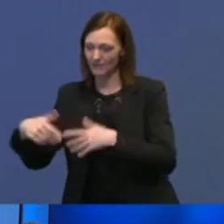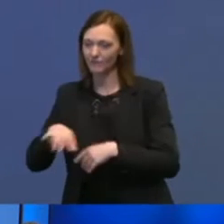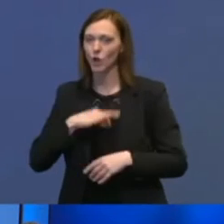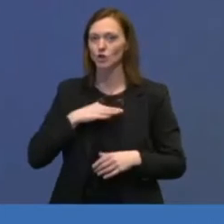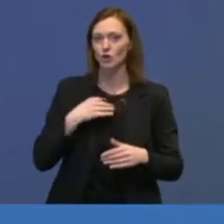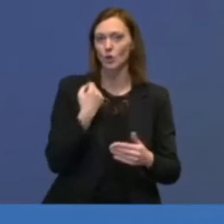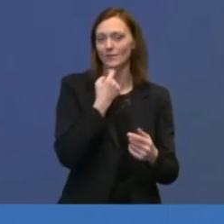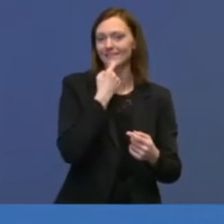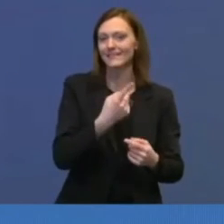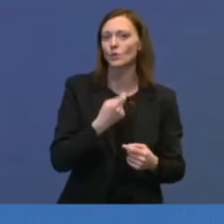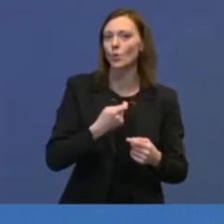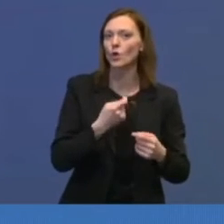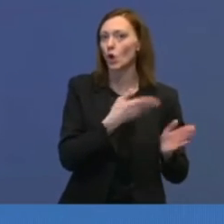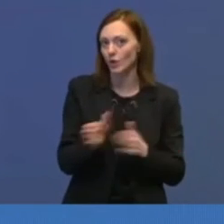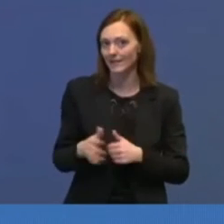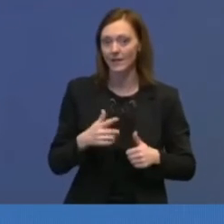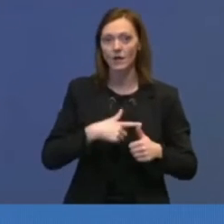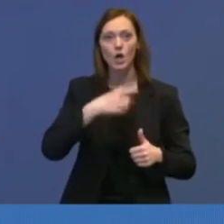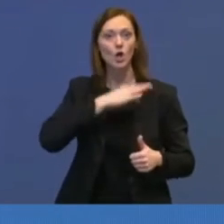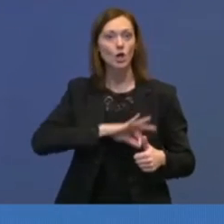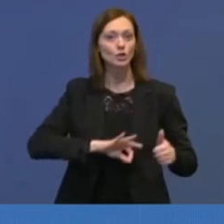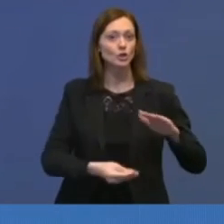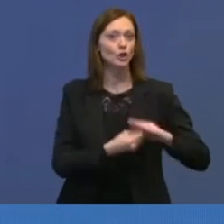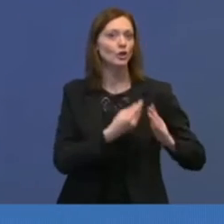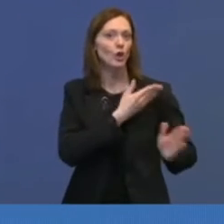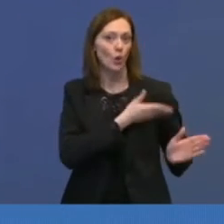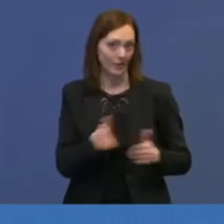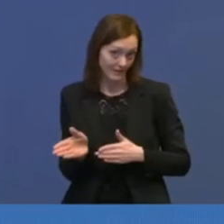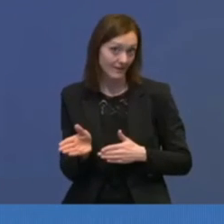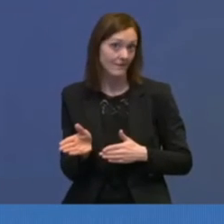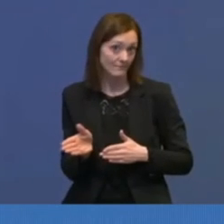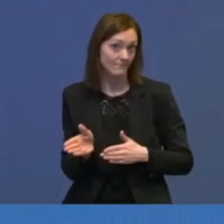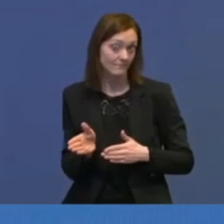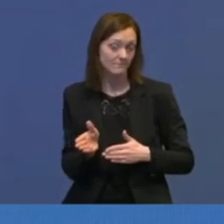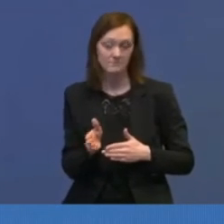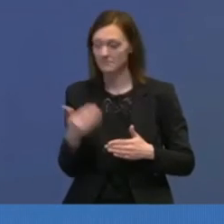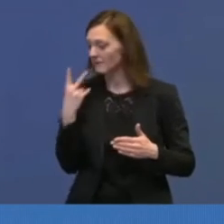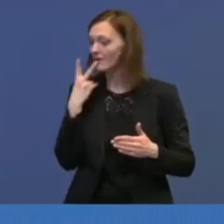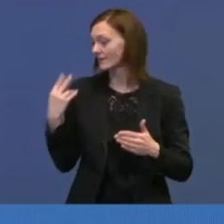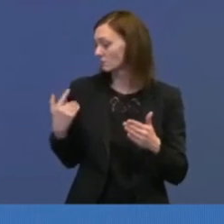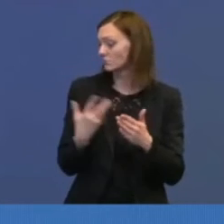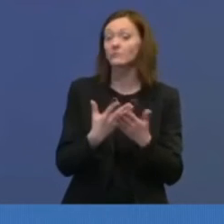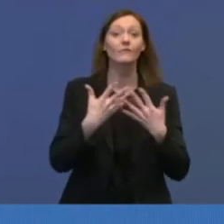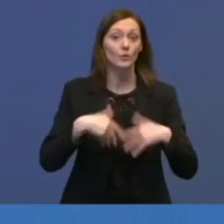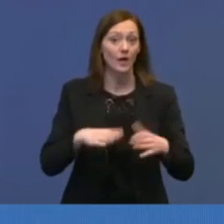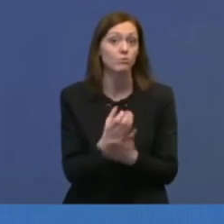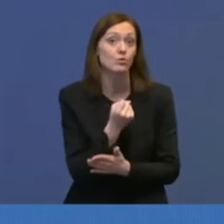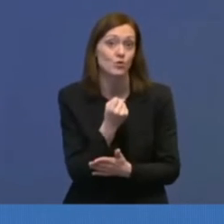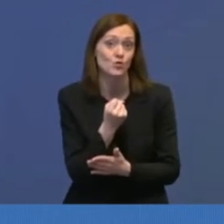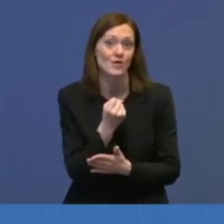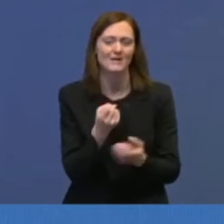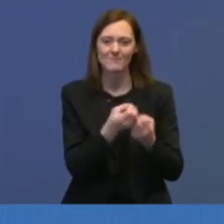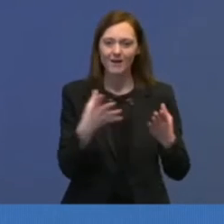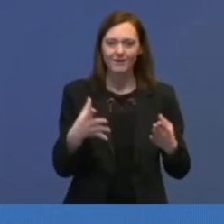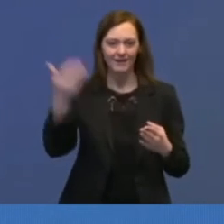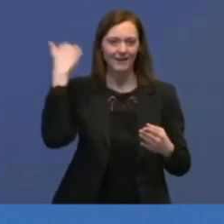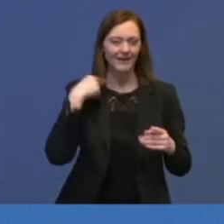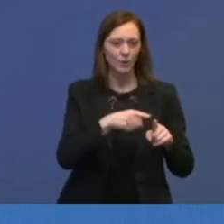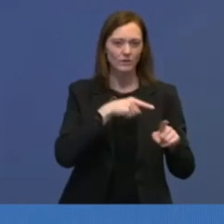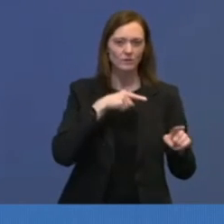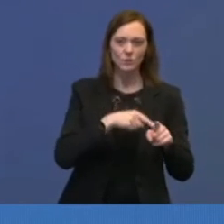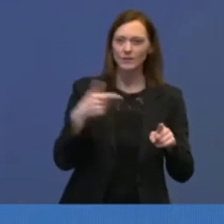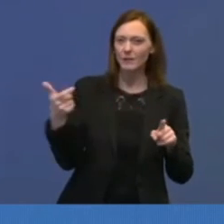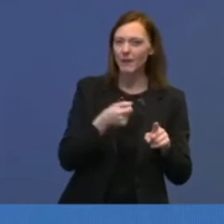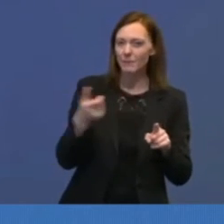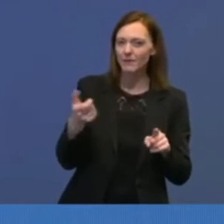shirkadaqa bar ma'amishke مشaarqabku guo shiqayyay tad badan oo aya ahayt in shagada laga falisiyo amma shagada